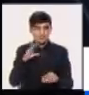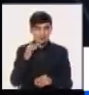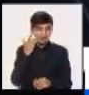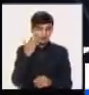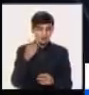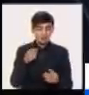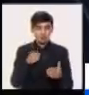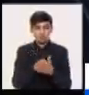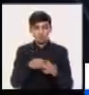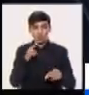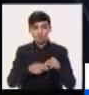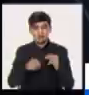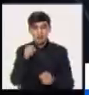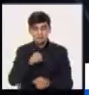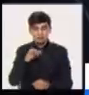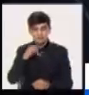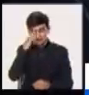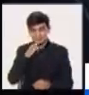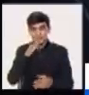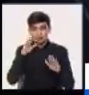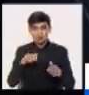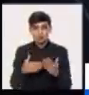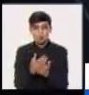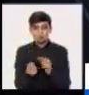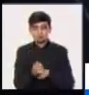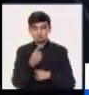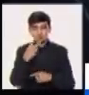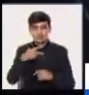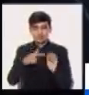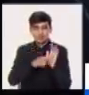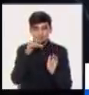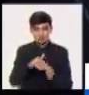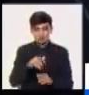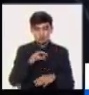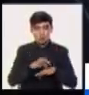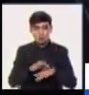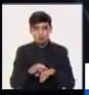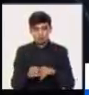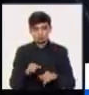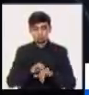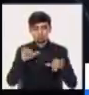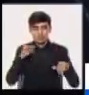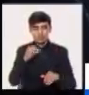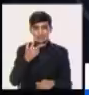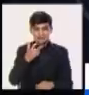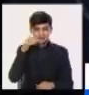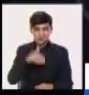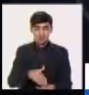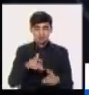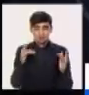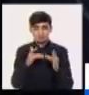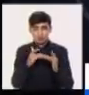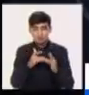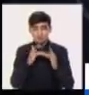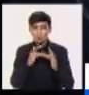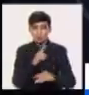уже к концу августа каждый день в Казахстане будут выявлять по 27 тысяч заболевших. Им потребуется 300 тысяч больничных коек. Во